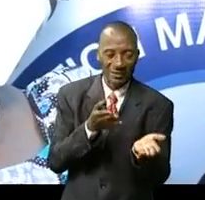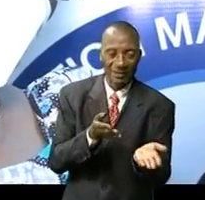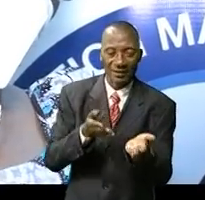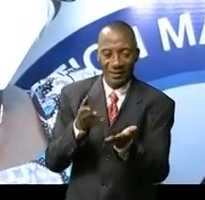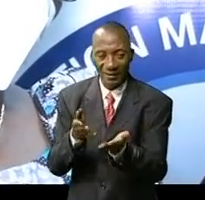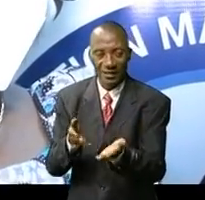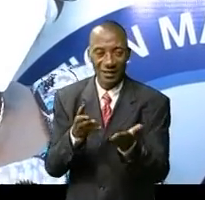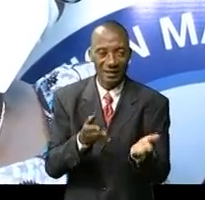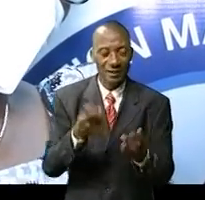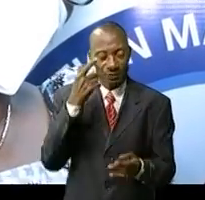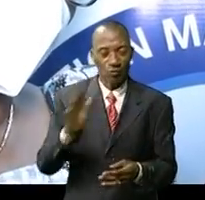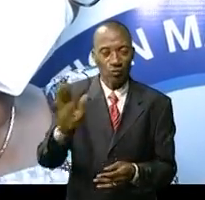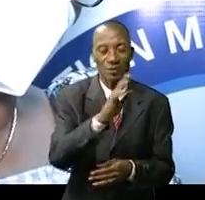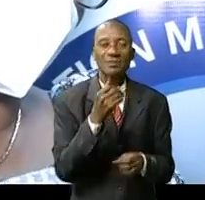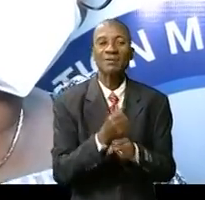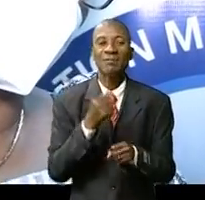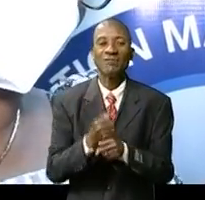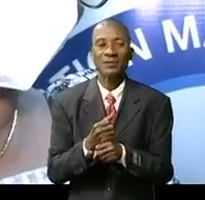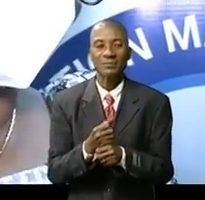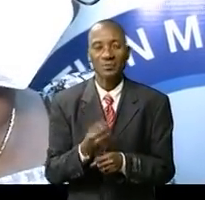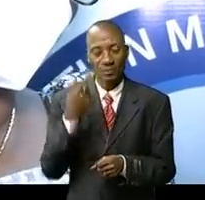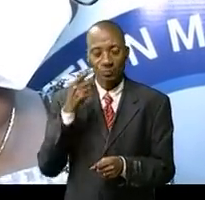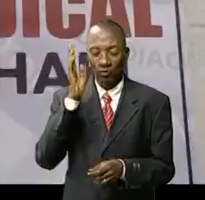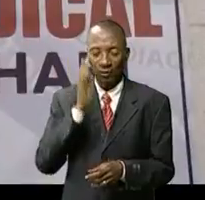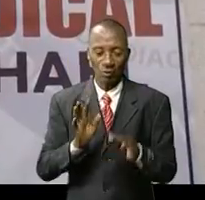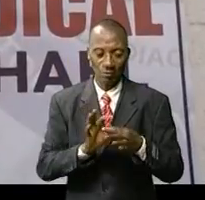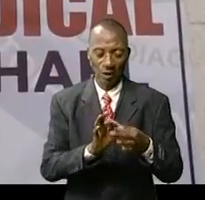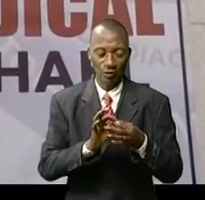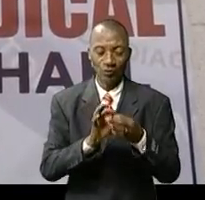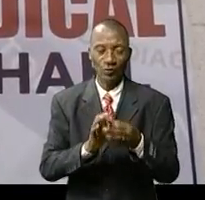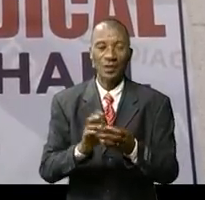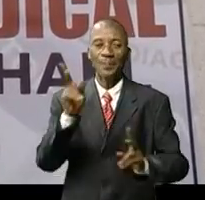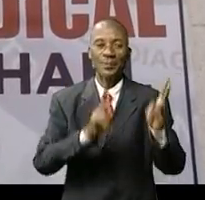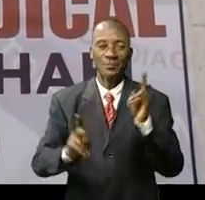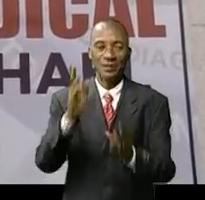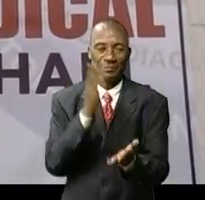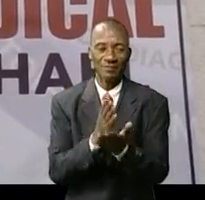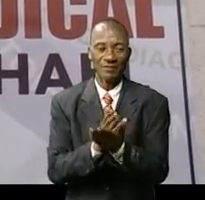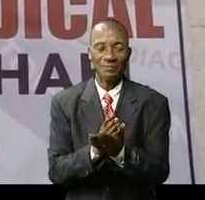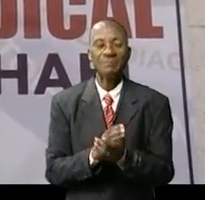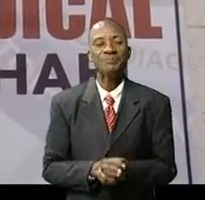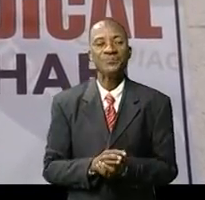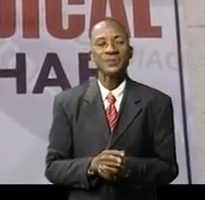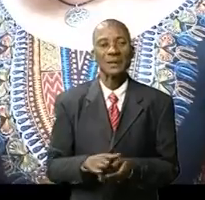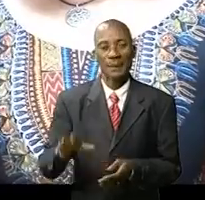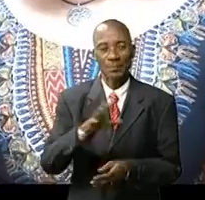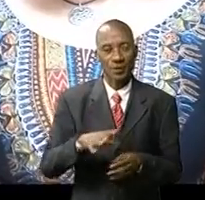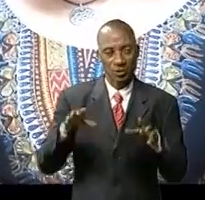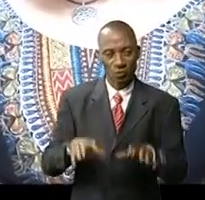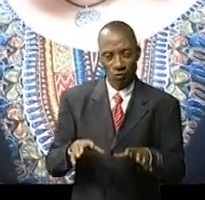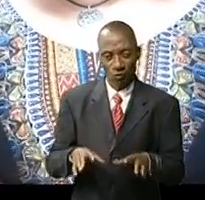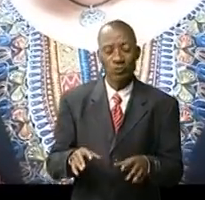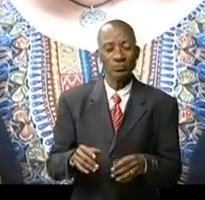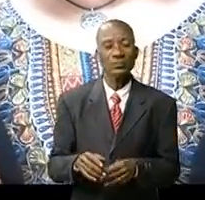l'exercice de leurs fonctions. C'est dans le cadre des partenariats publics-privés. Pour l'instant, le pays n'en compte que deux reconnus en matière